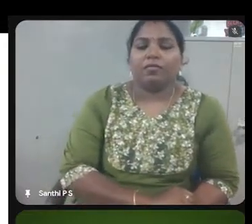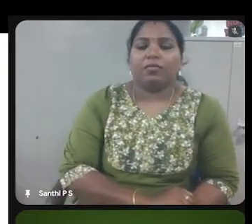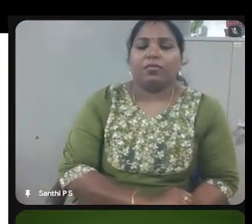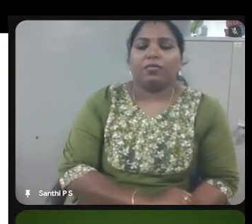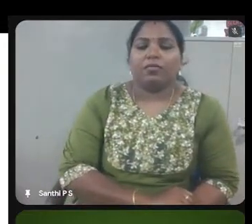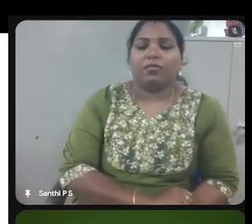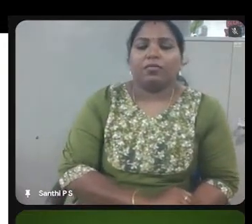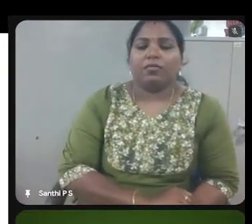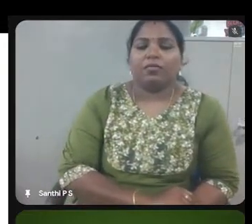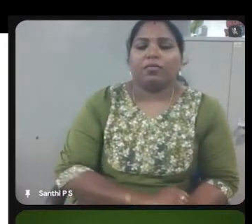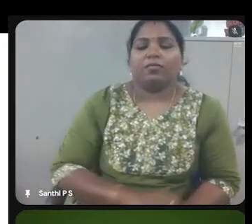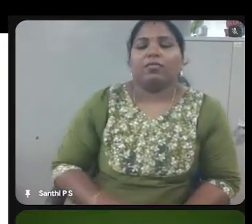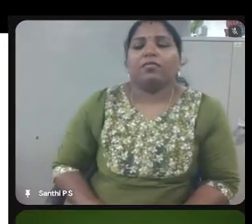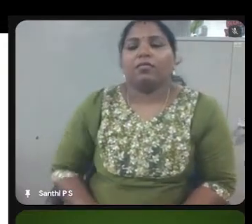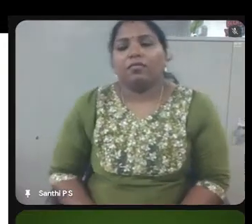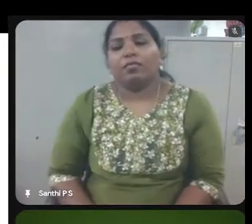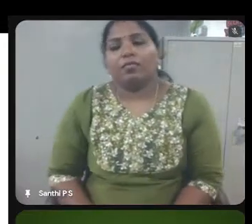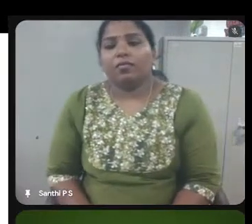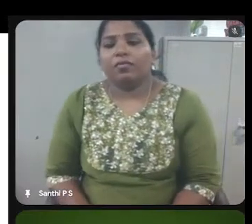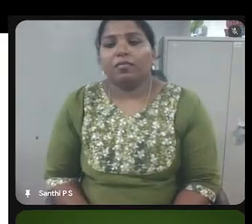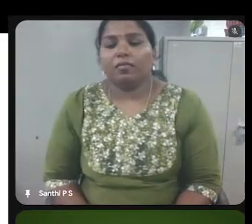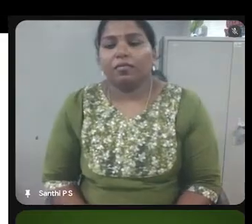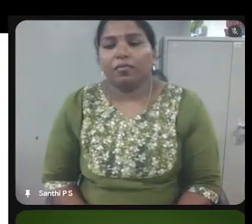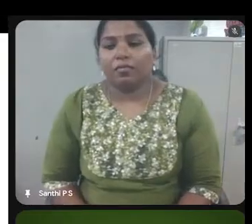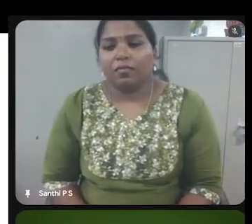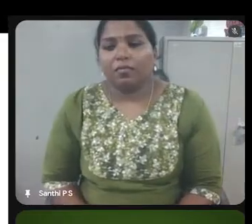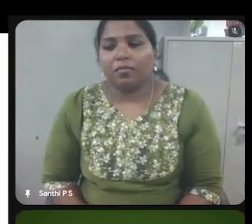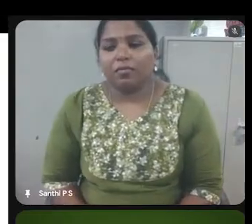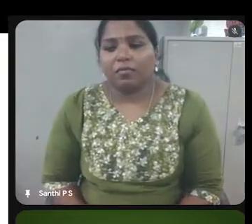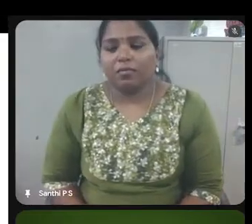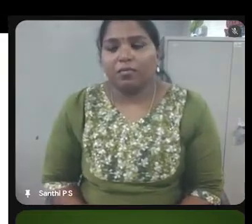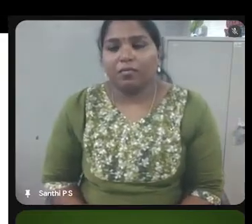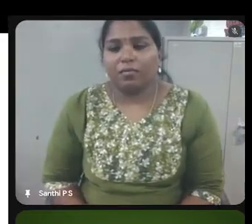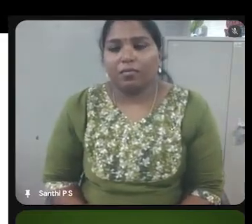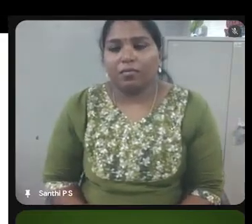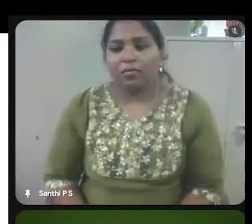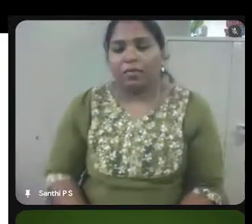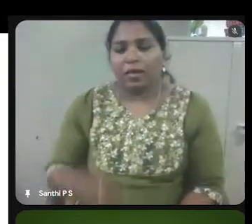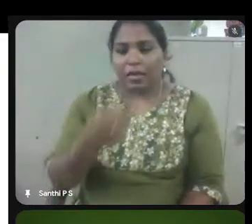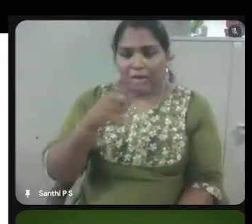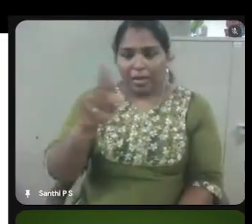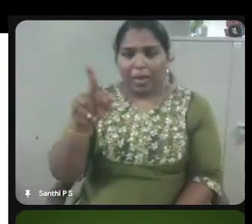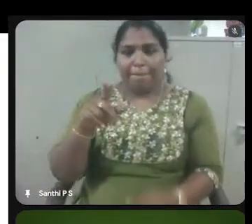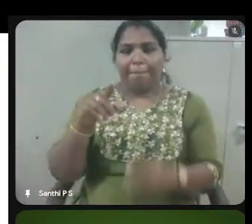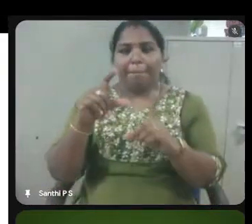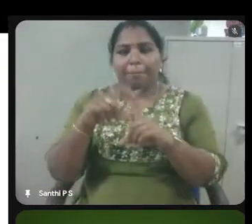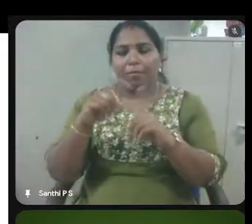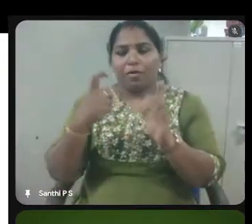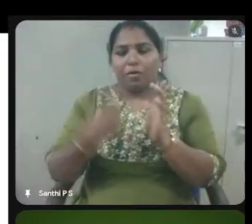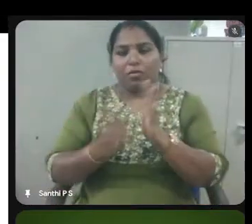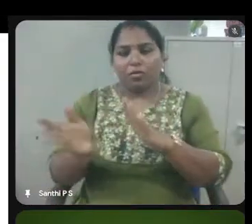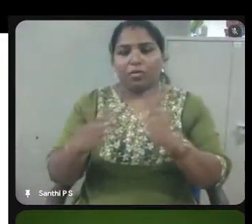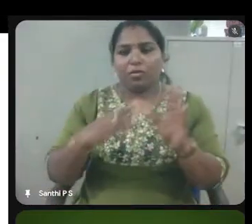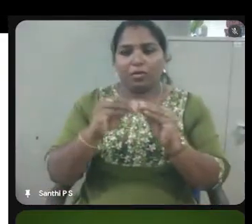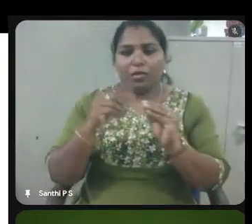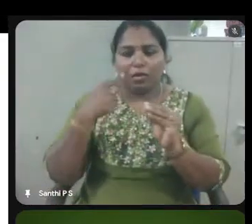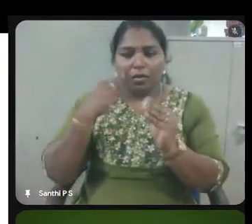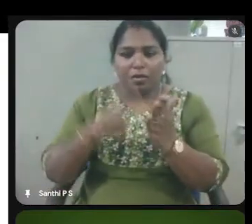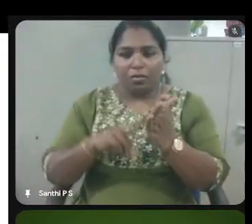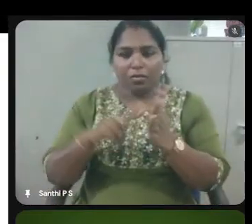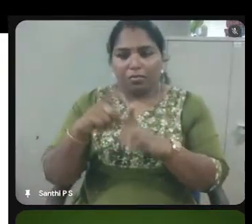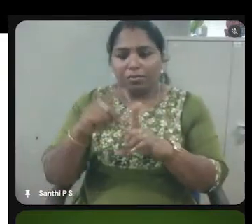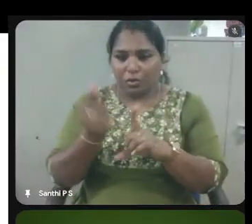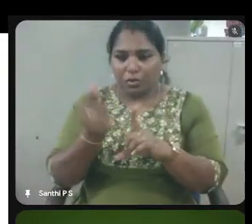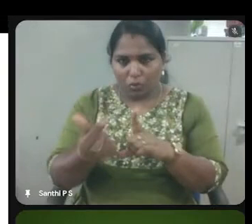ഹലോ മാം, ഗുഡ് മോർണിംഗ്. ഗുഡ് മോർണിംഗ്. ചോദ്യം ചോദിച്ചു. ഞാൻ ഡോക്ടർ ബിന്ദു ആണ്. ഞാൻ ഹോമിയോപ്പതി ഫീൽഡിലാണ് വർക്ക് ചെയ്യുന്നത്, ഈ